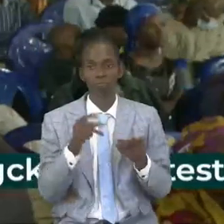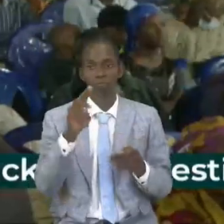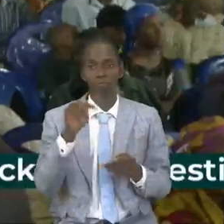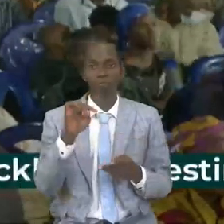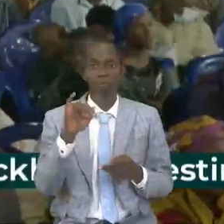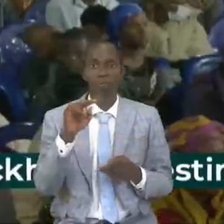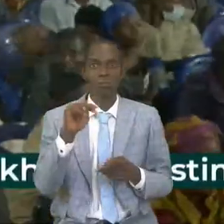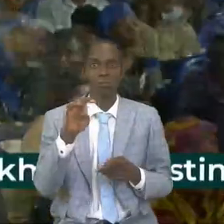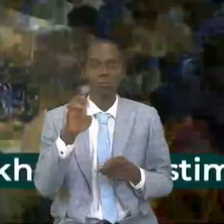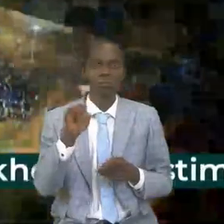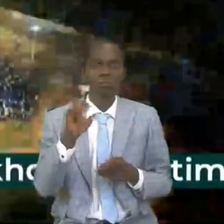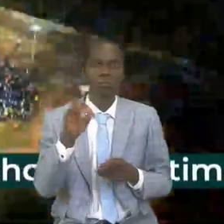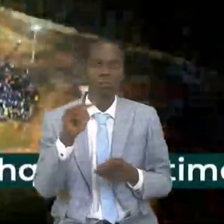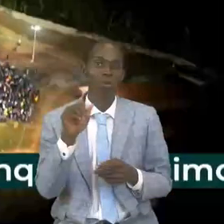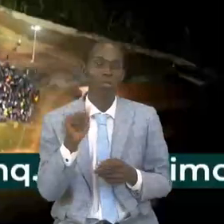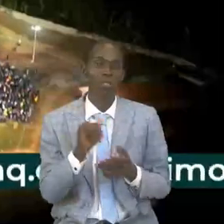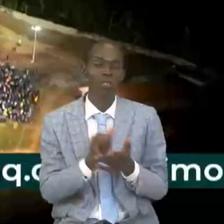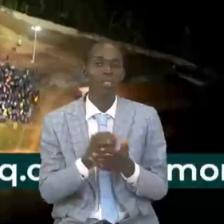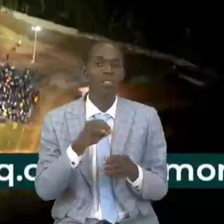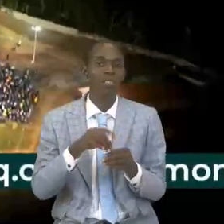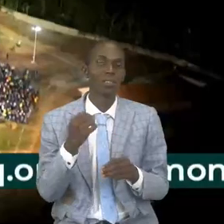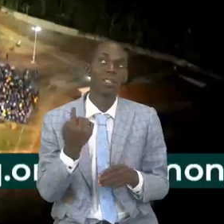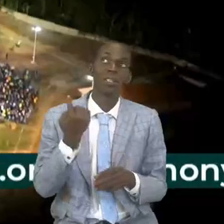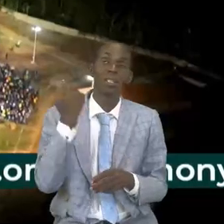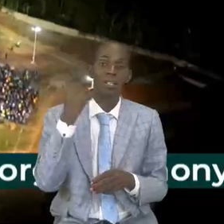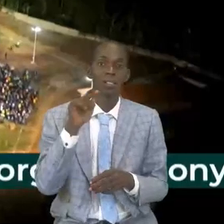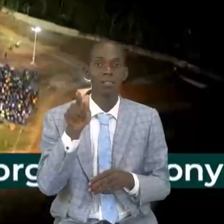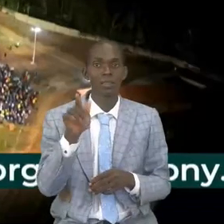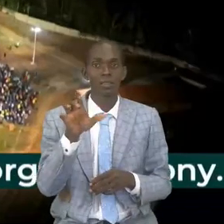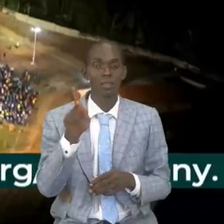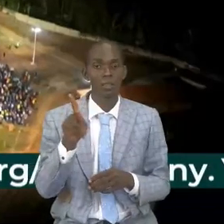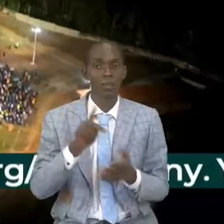que le dernier JCK, elle et son mari,